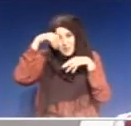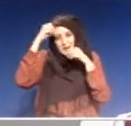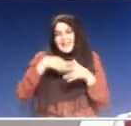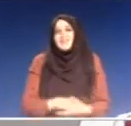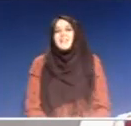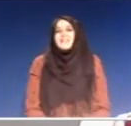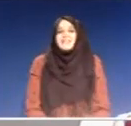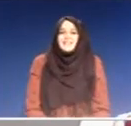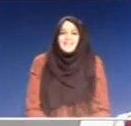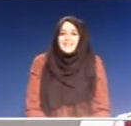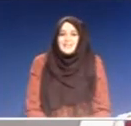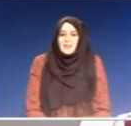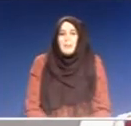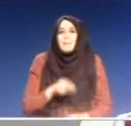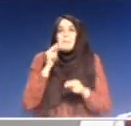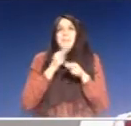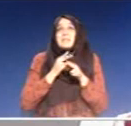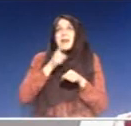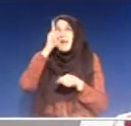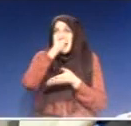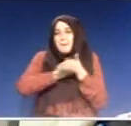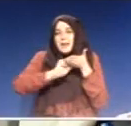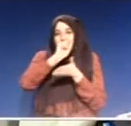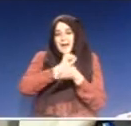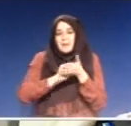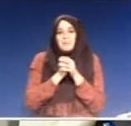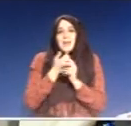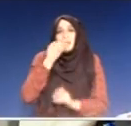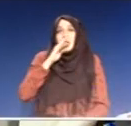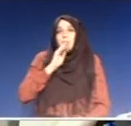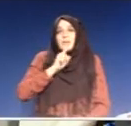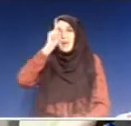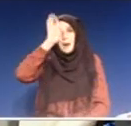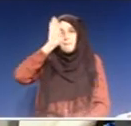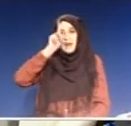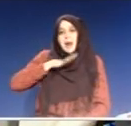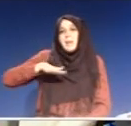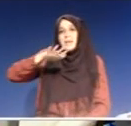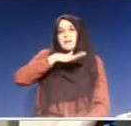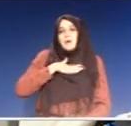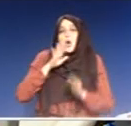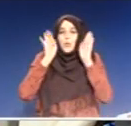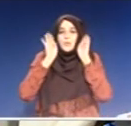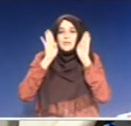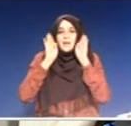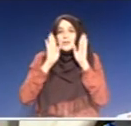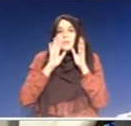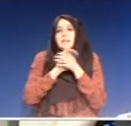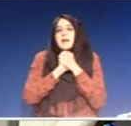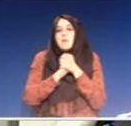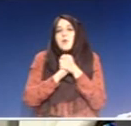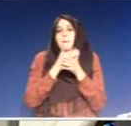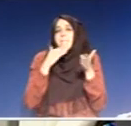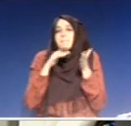تعالى وبركاته. بسم الله الرحمن الرحيم. الحمد لله رب العالمين والصلاة والسلام على